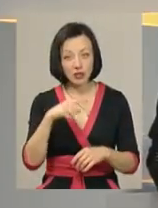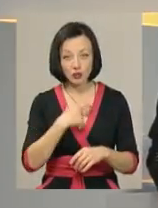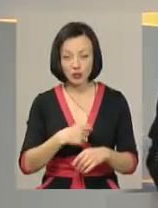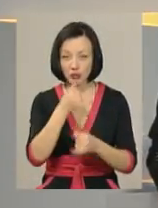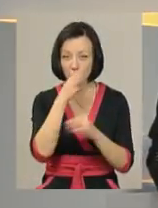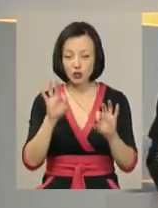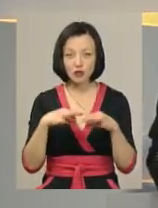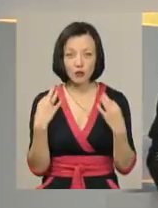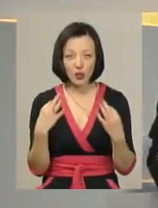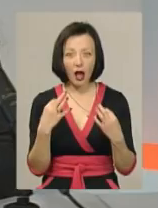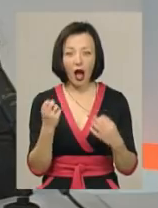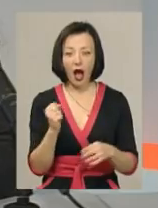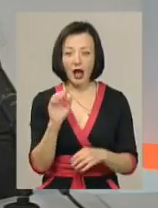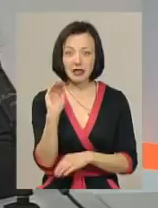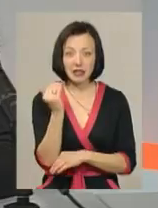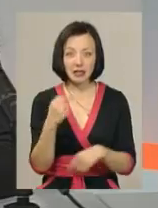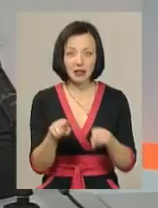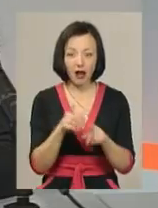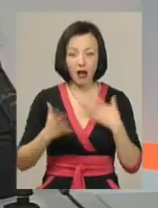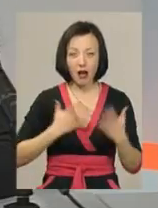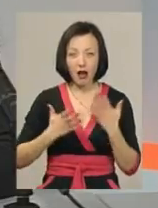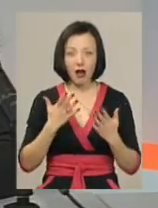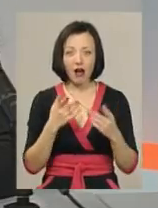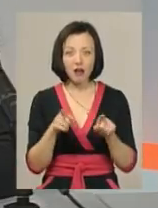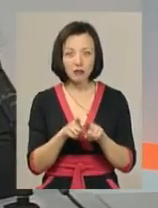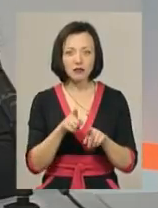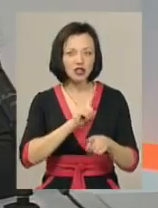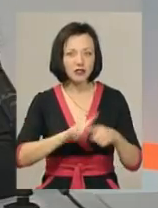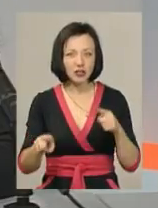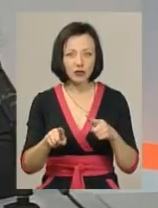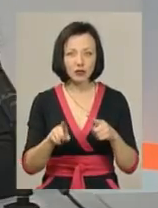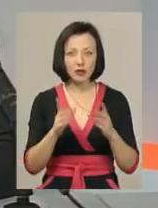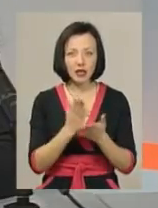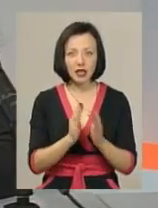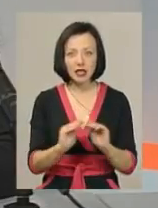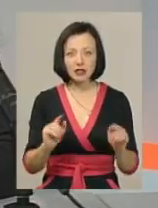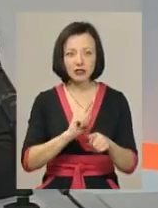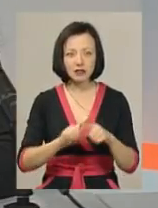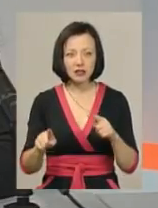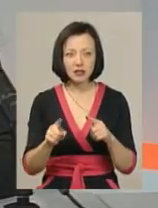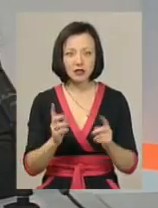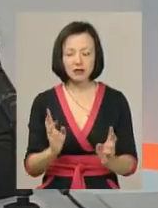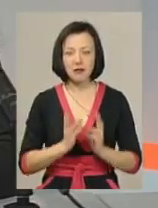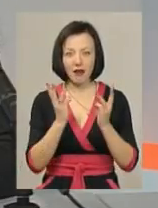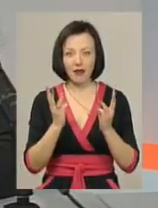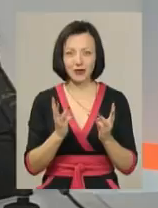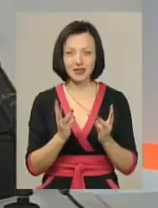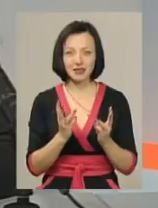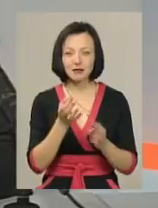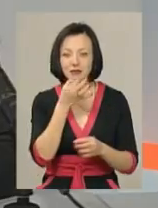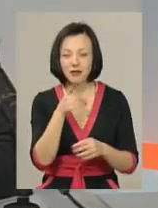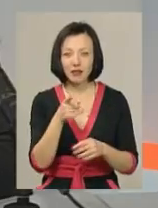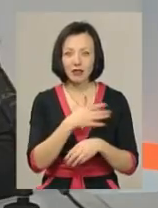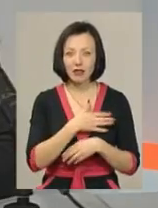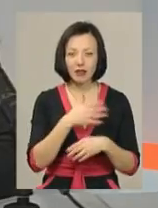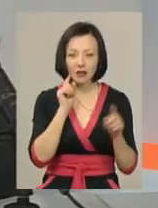не можете дозволити а темперамент вашої дитини такий що вона дійсно спокуситься і дуже швидко бо є дітки які дуже швидко запалюються да на в них